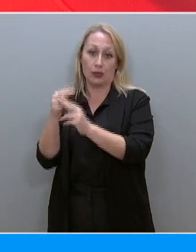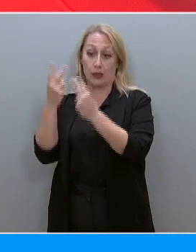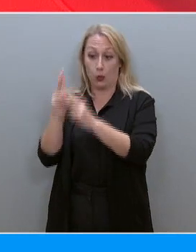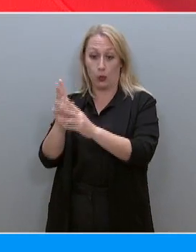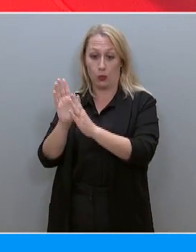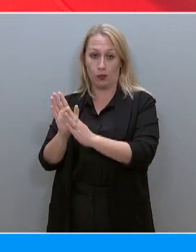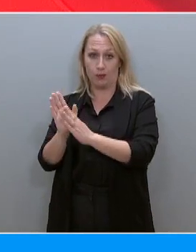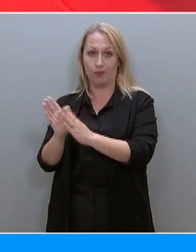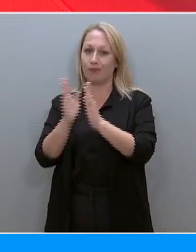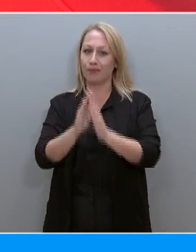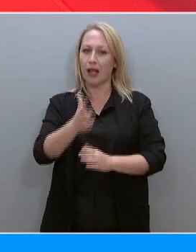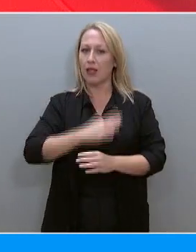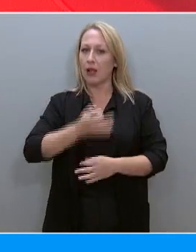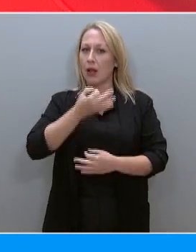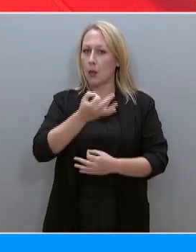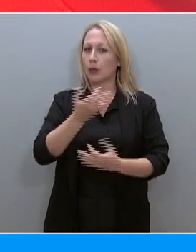Θα ήθελα να επισημάνω